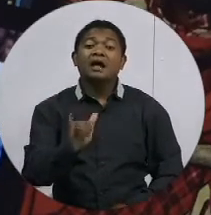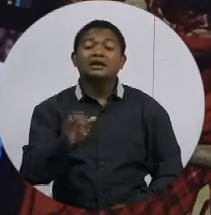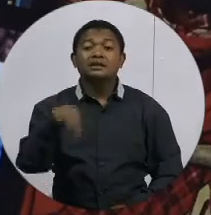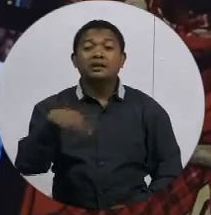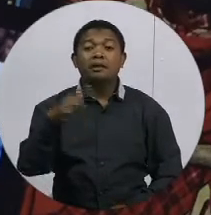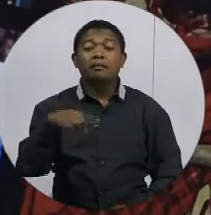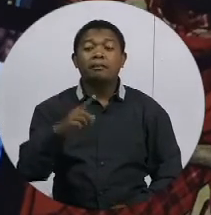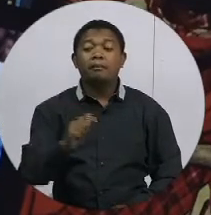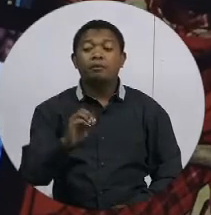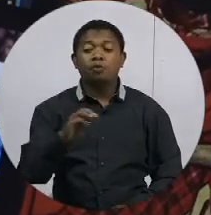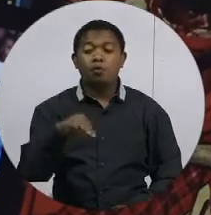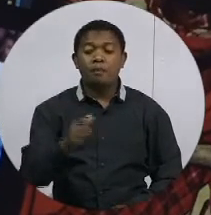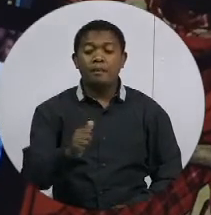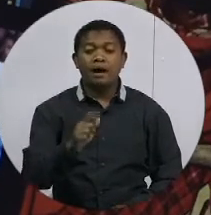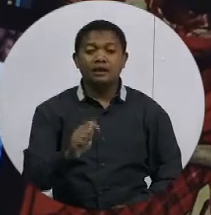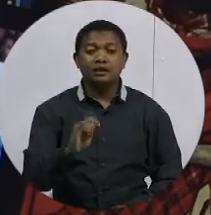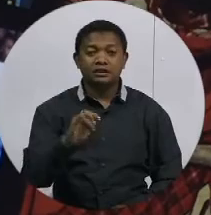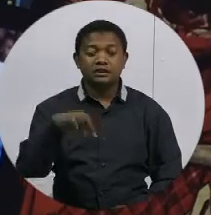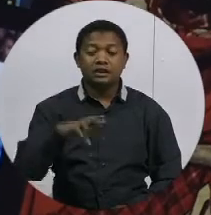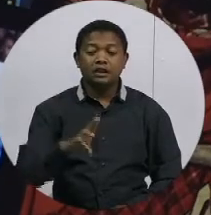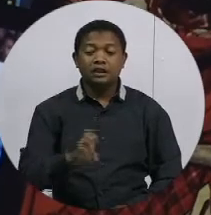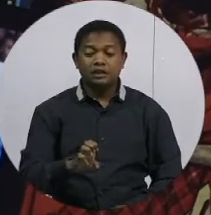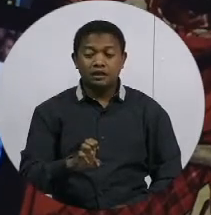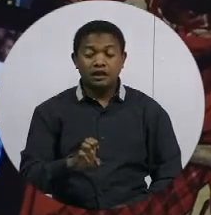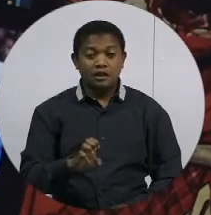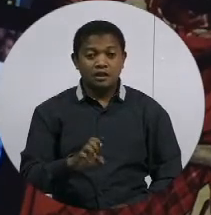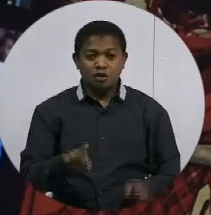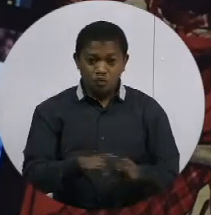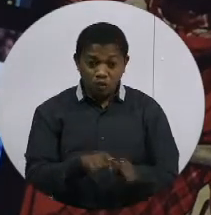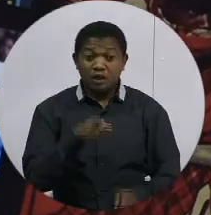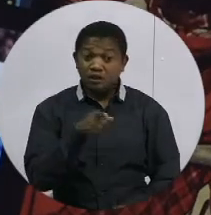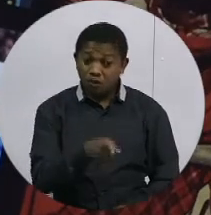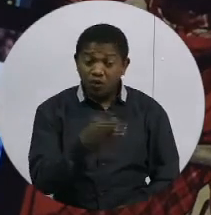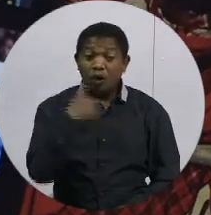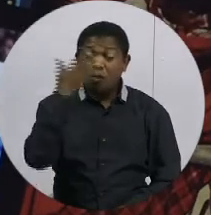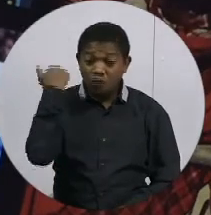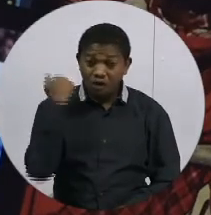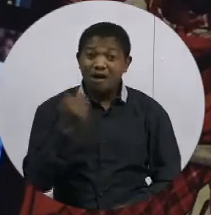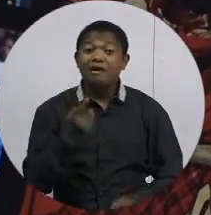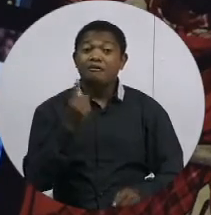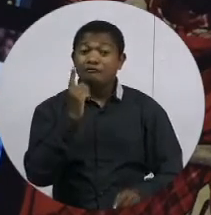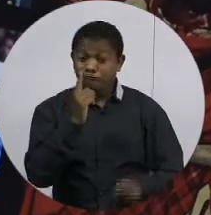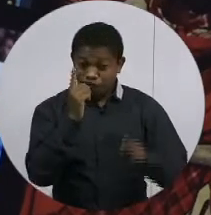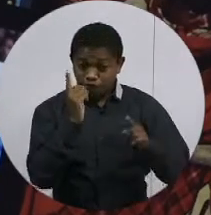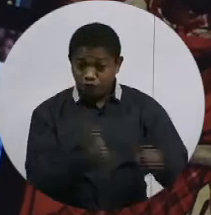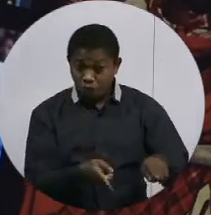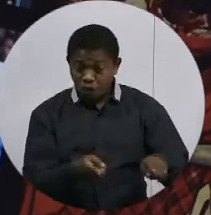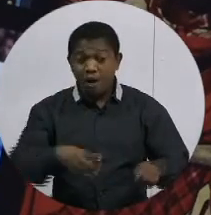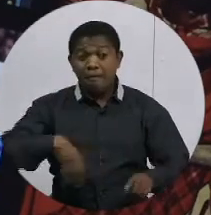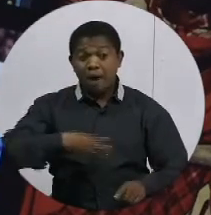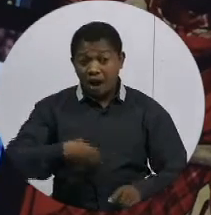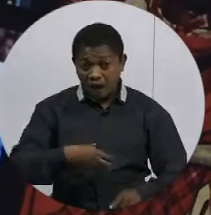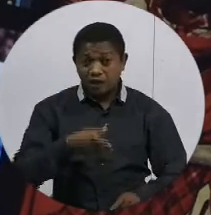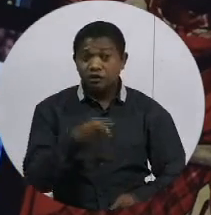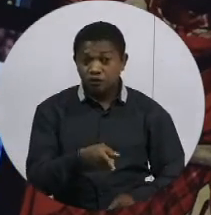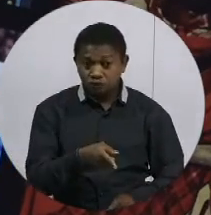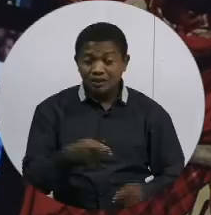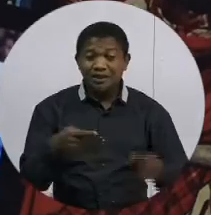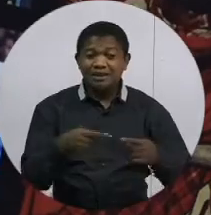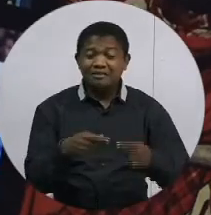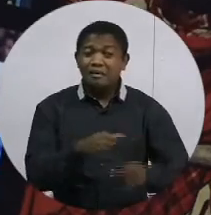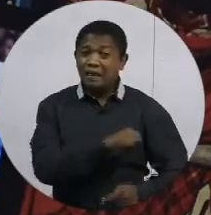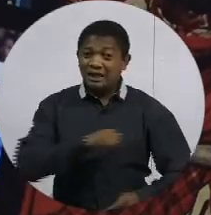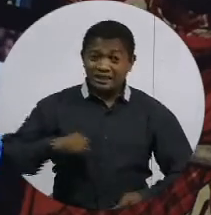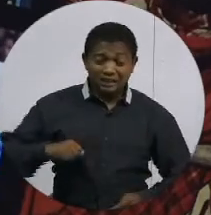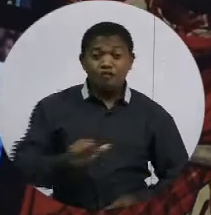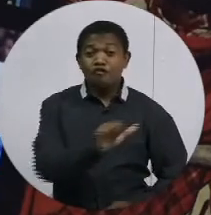koa rehefa mahatapitra folo andro izy a ka mijanona ho tsy